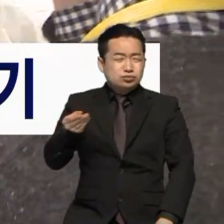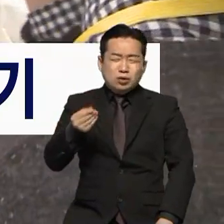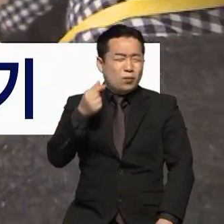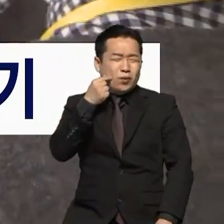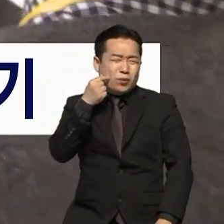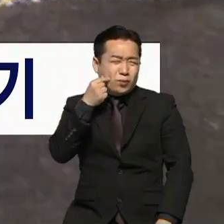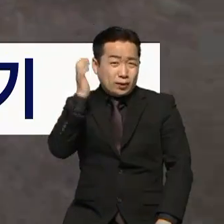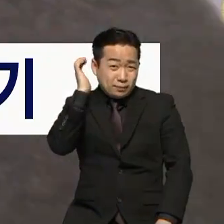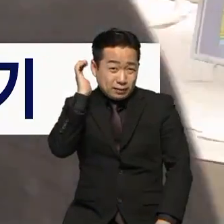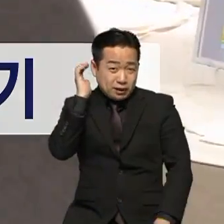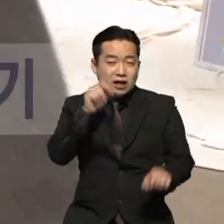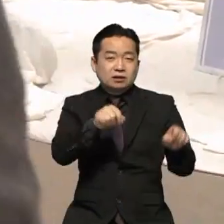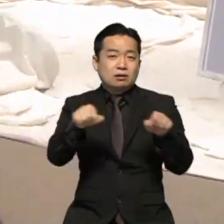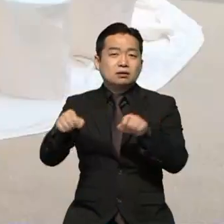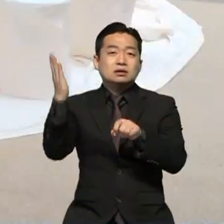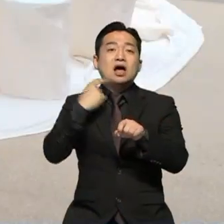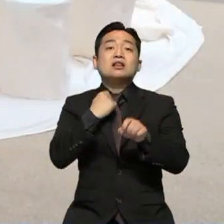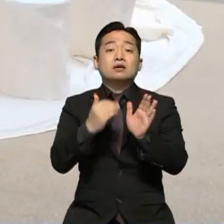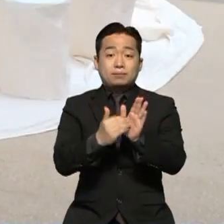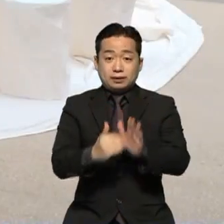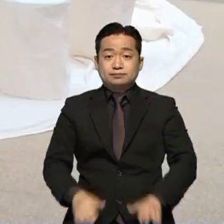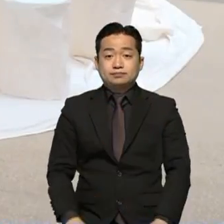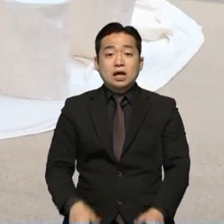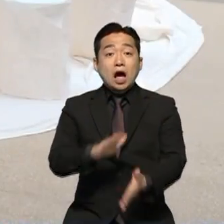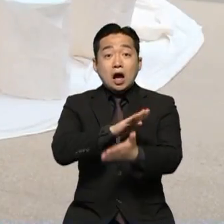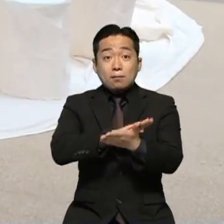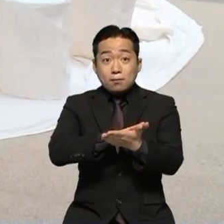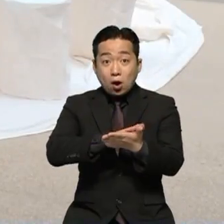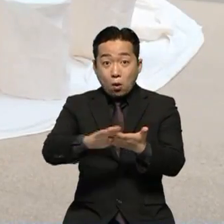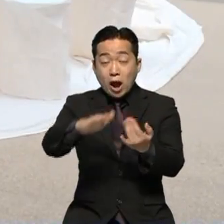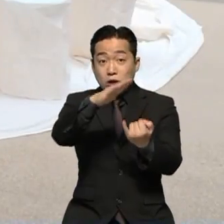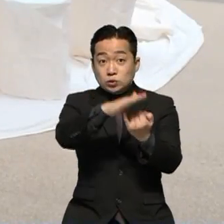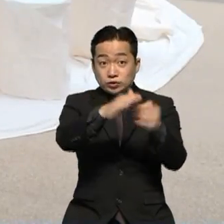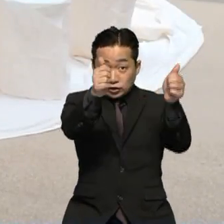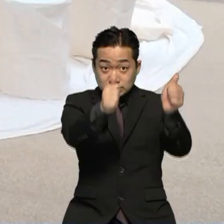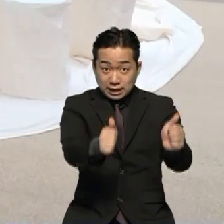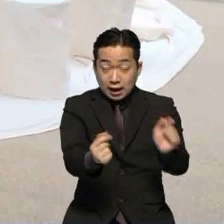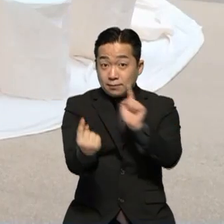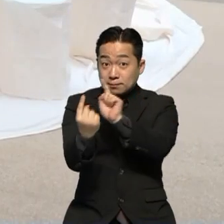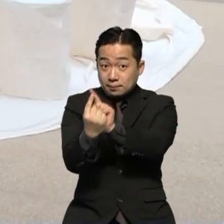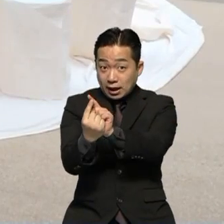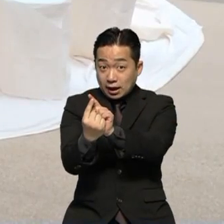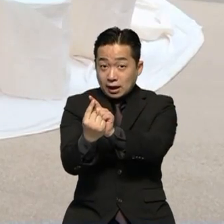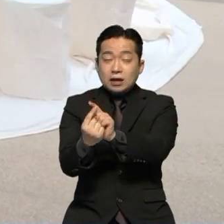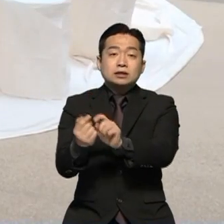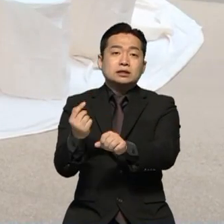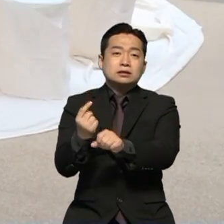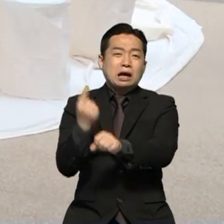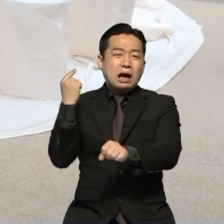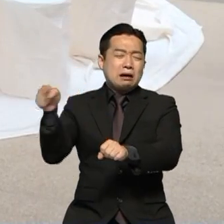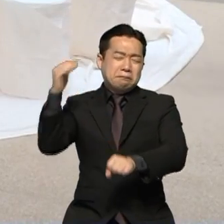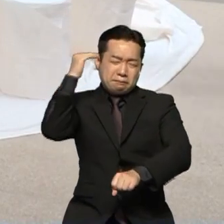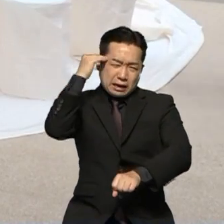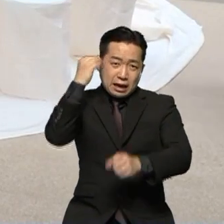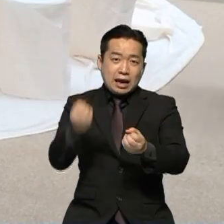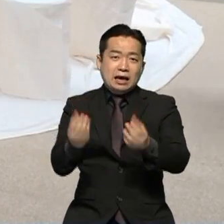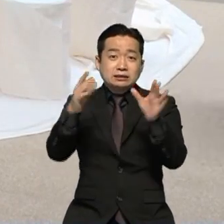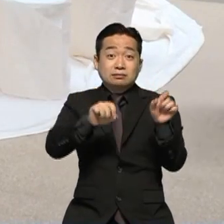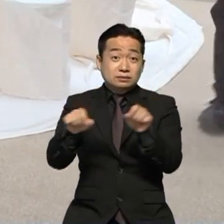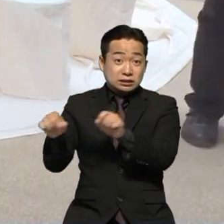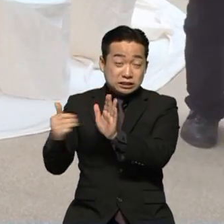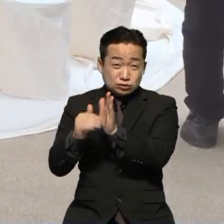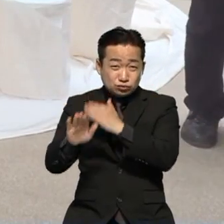보여 연기된 바 있습니다. 평화의 소녀상이 도쿄의 관객을 만나는 건 지난해 6월 우익들의 방해로 행사가 연기된